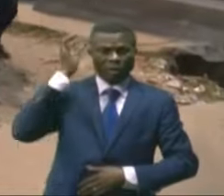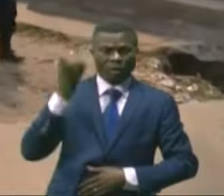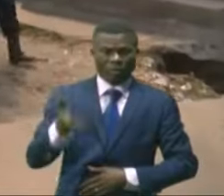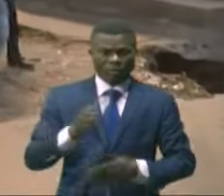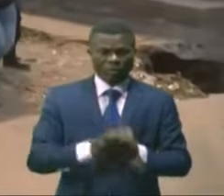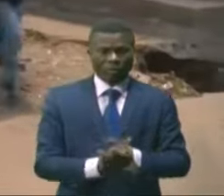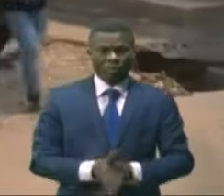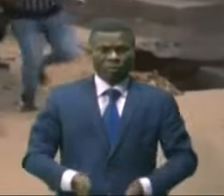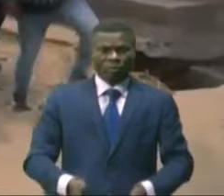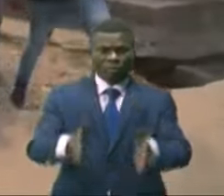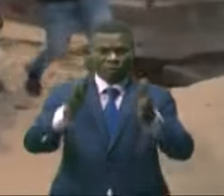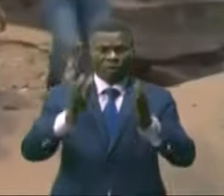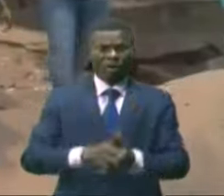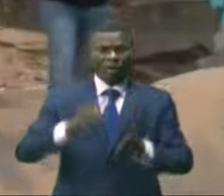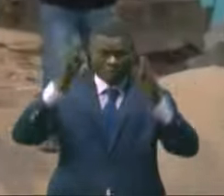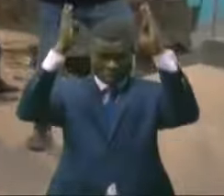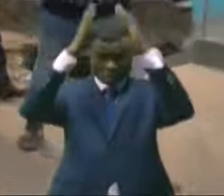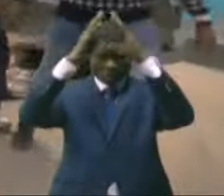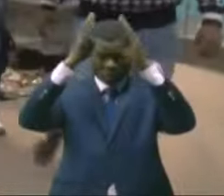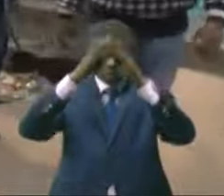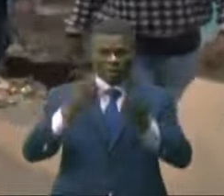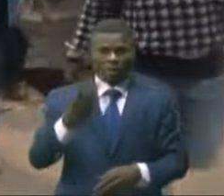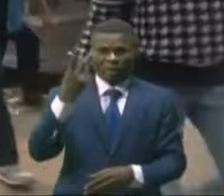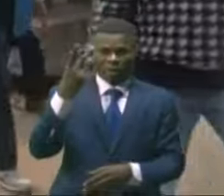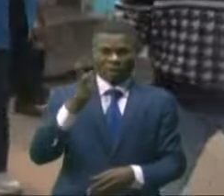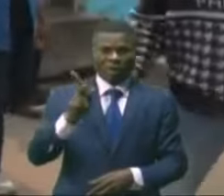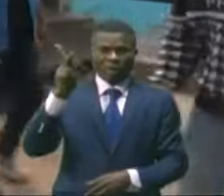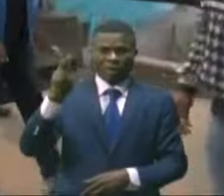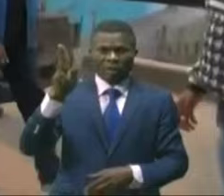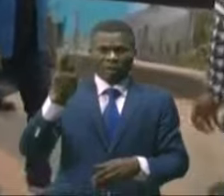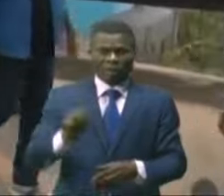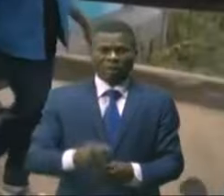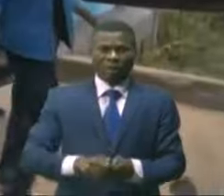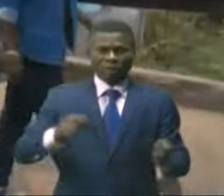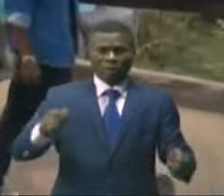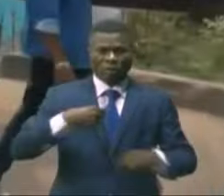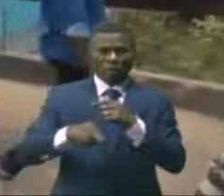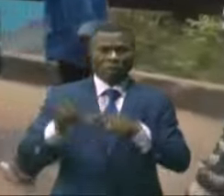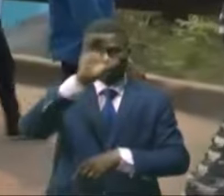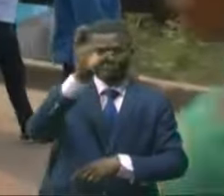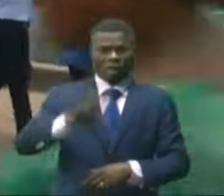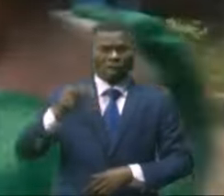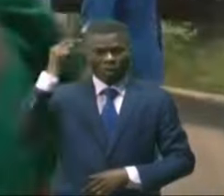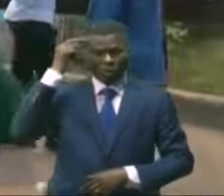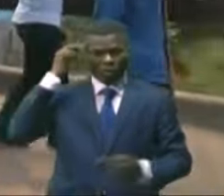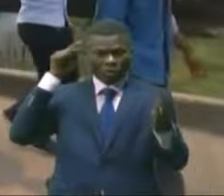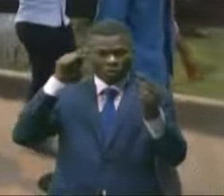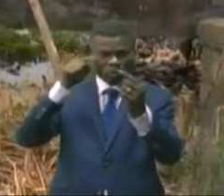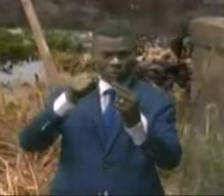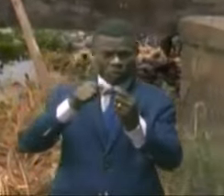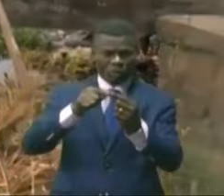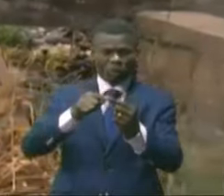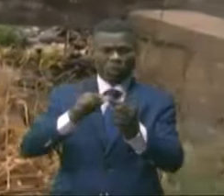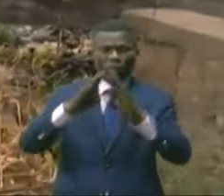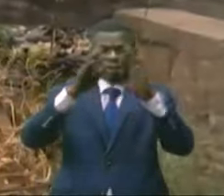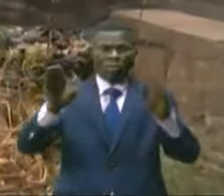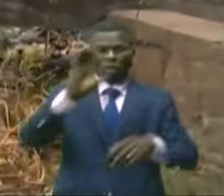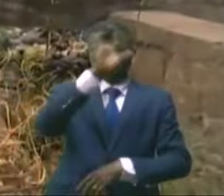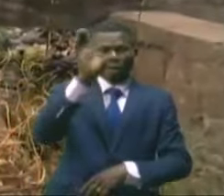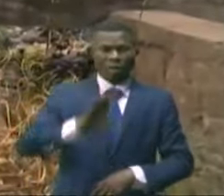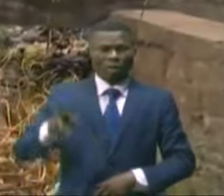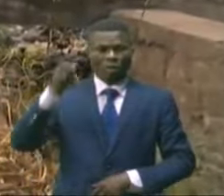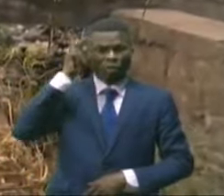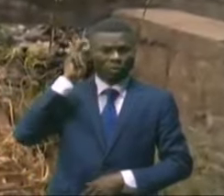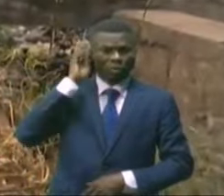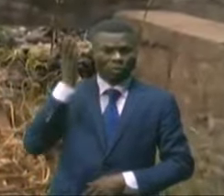L'avenue Mobutu, longue de 2 km, qui part de la commune d'Onjili, elle va déboucher sur la maison communale de